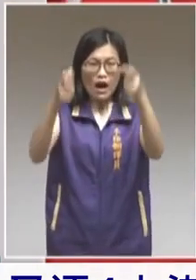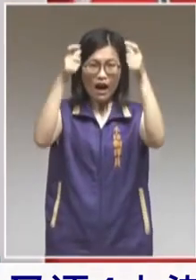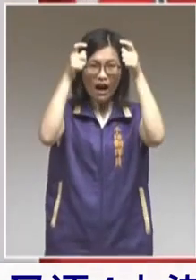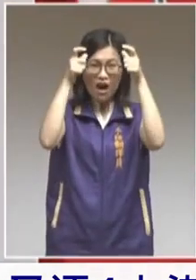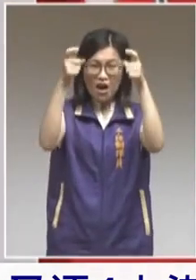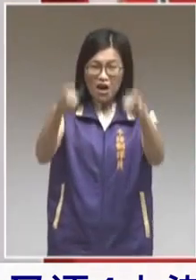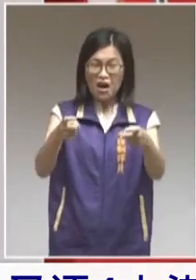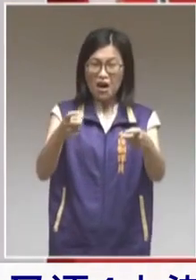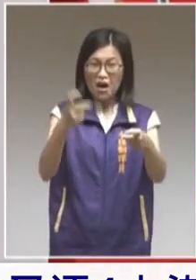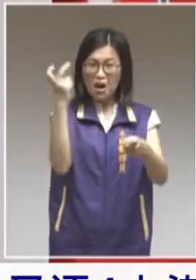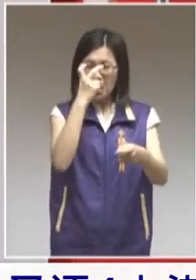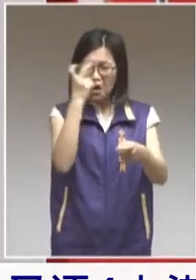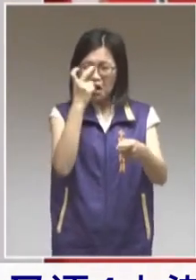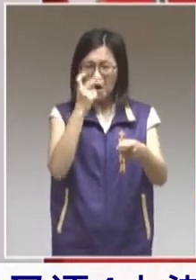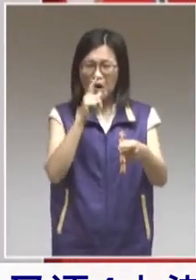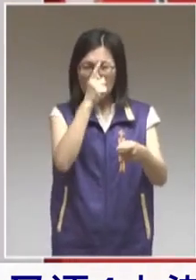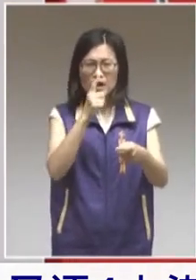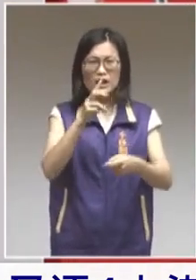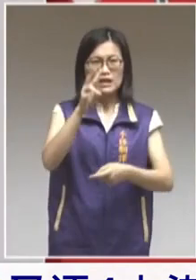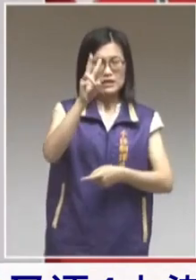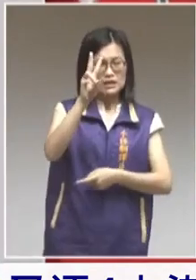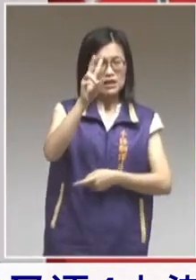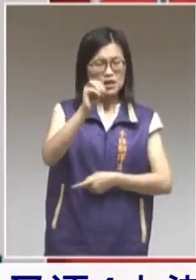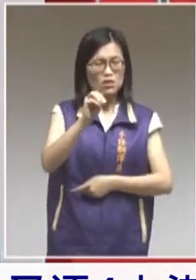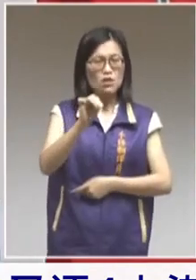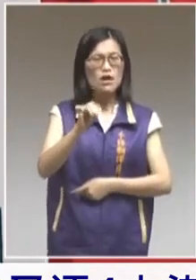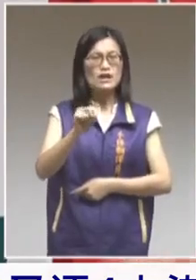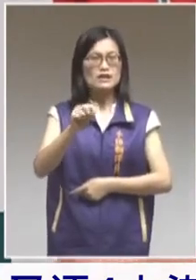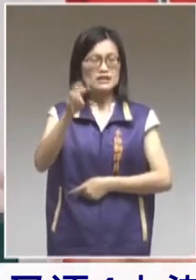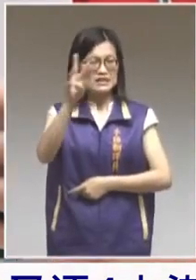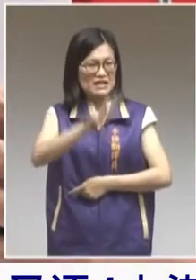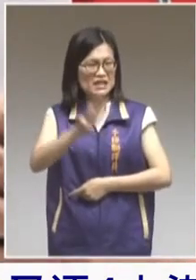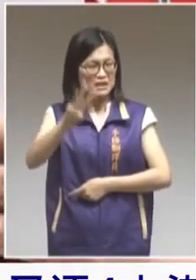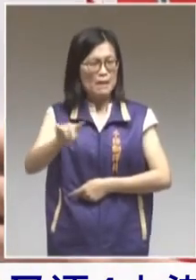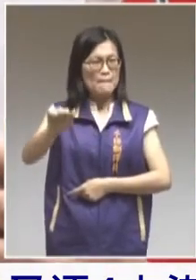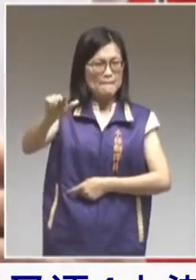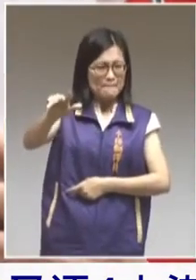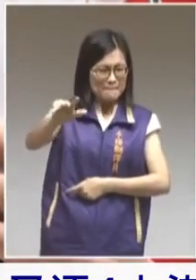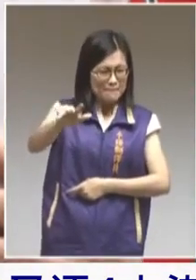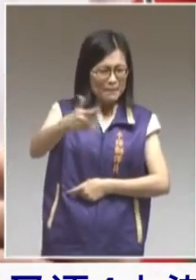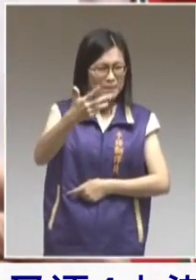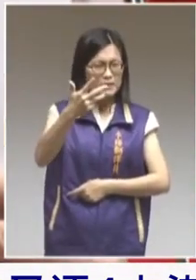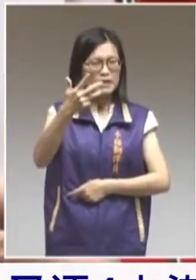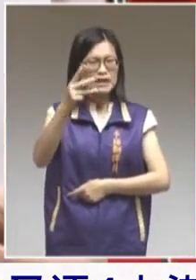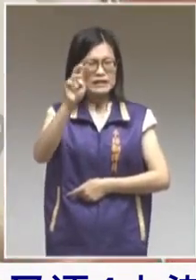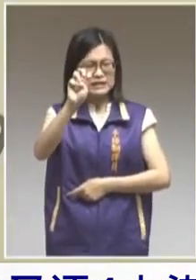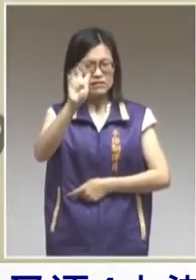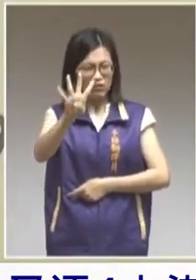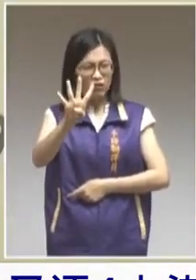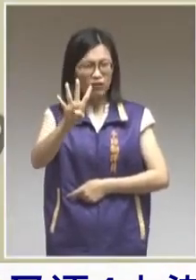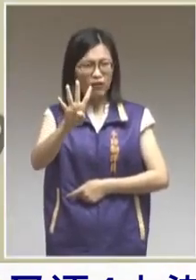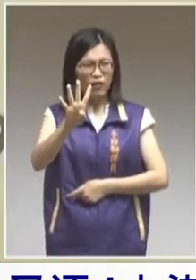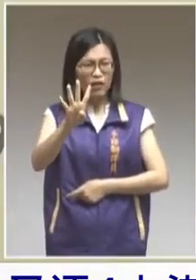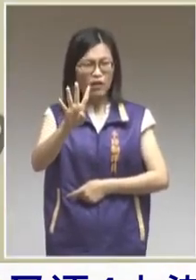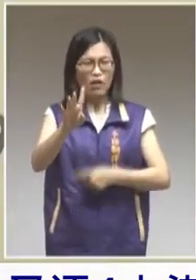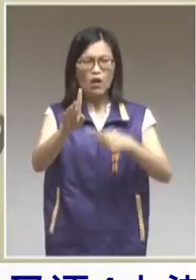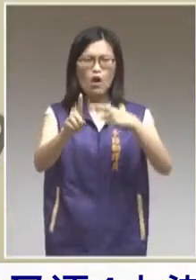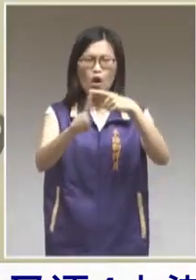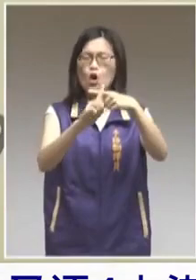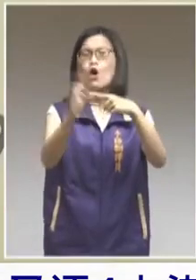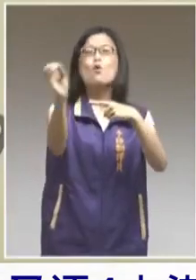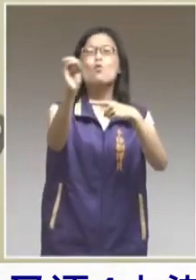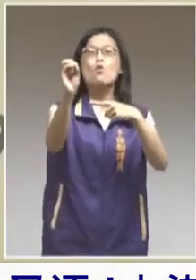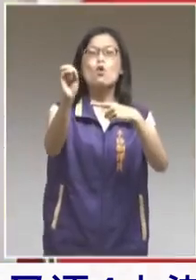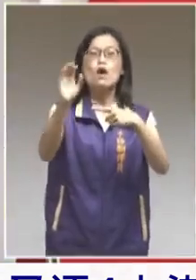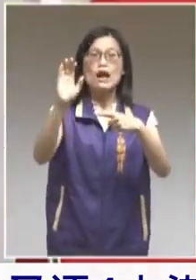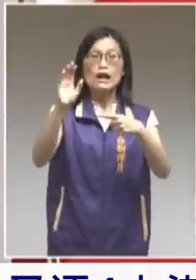部分。到昨天已经筛了23484，是没有任何的确诊个案那造船